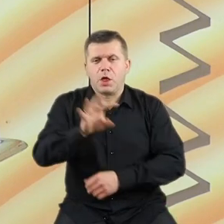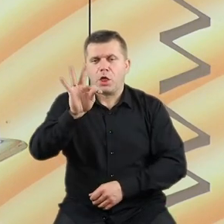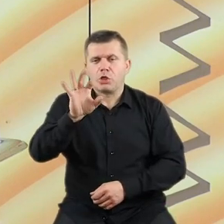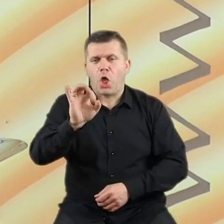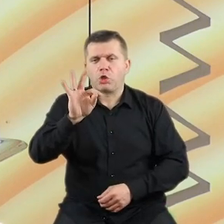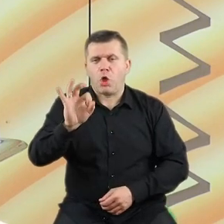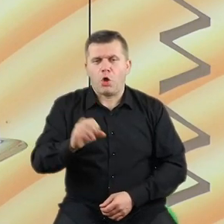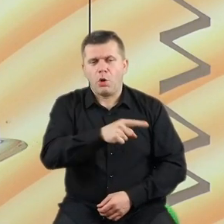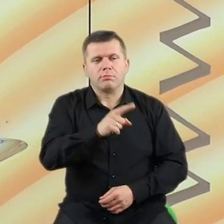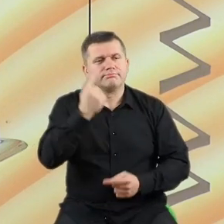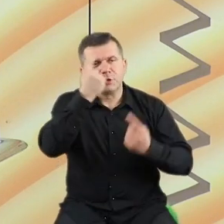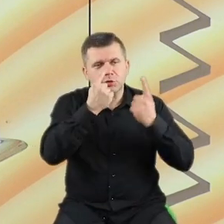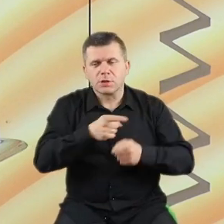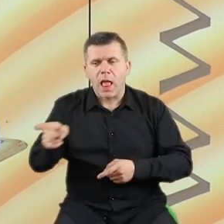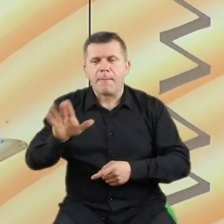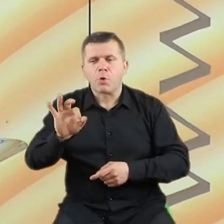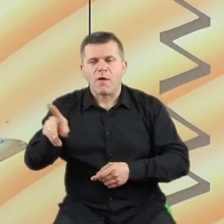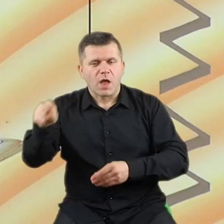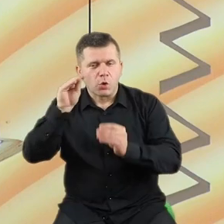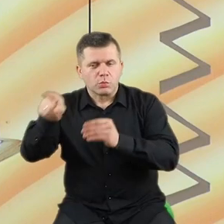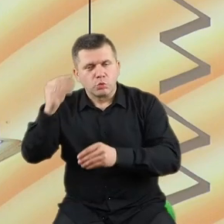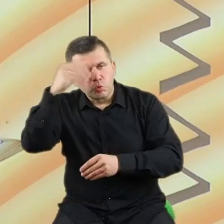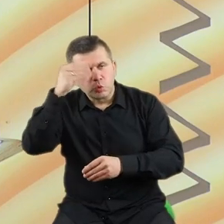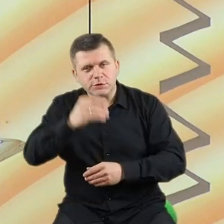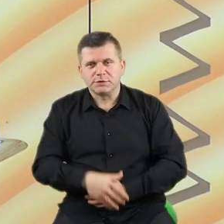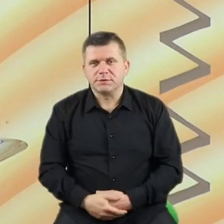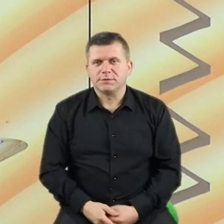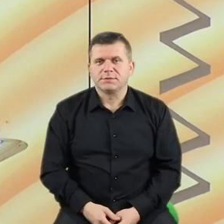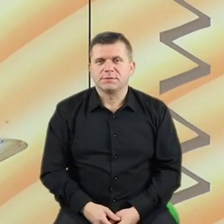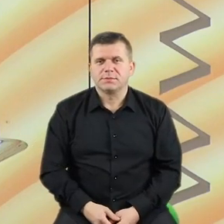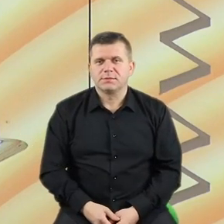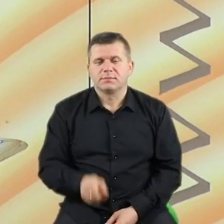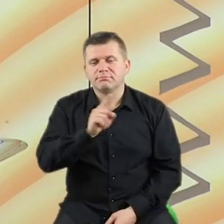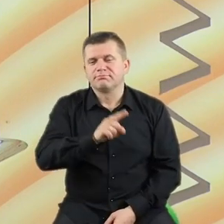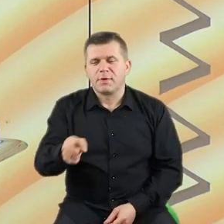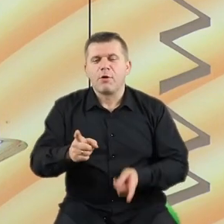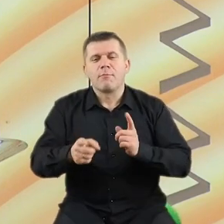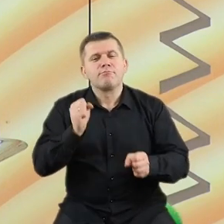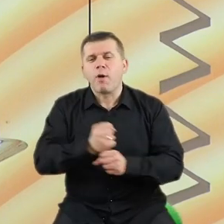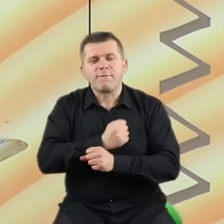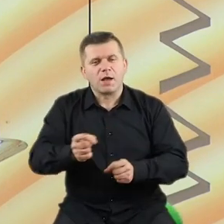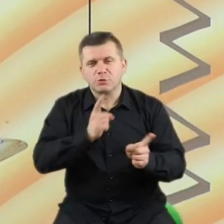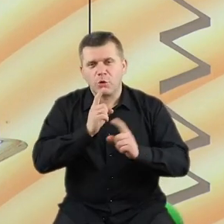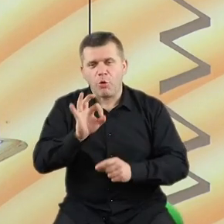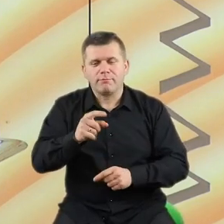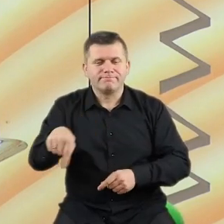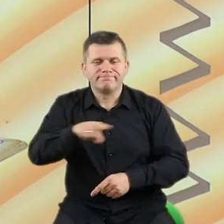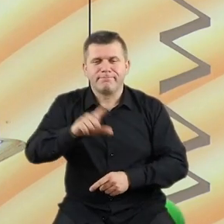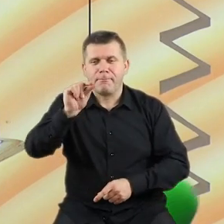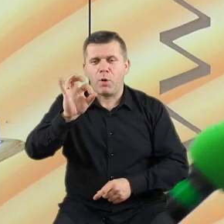psim intelektualistą, a Browarek się uczy. Tak. I są tam rozmowy, ale to są poważne rozmowy o